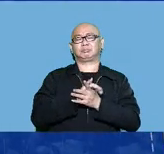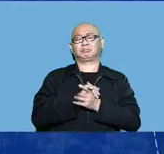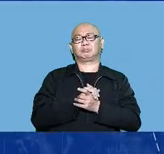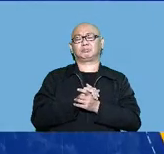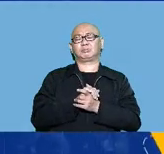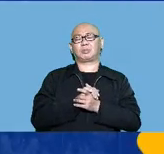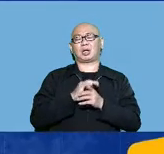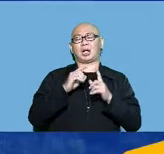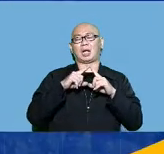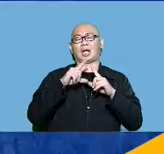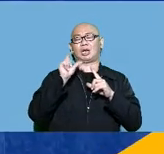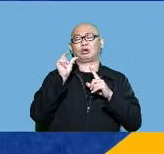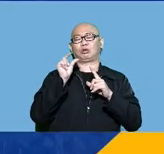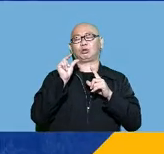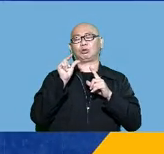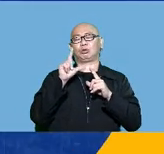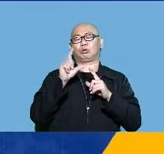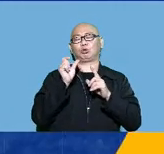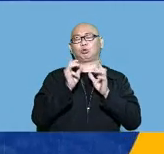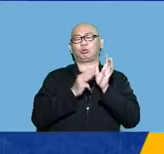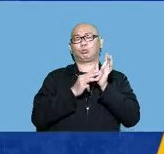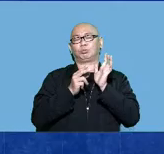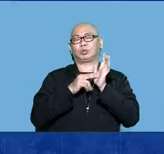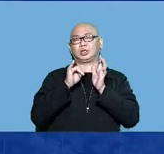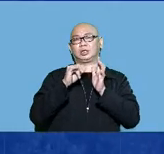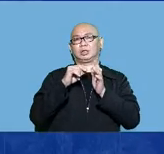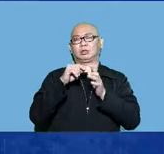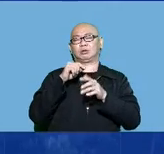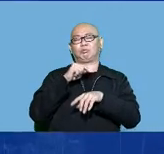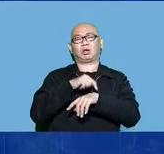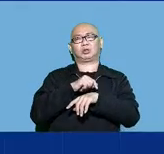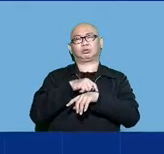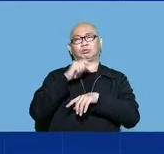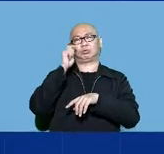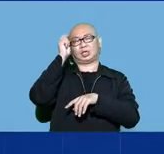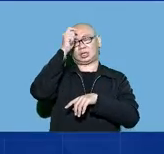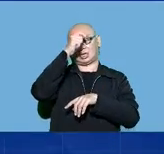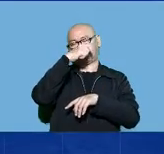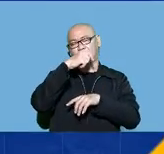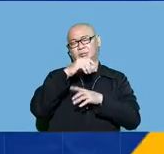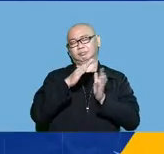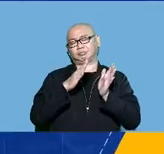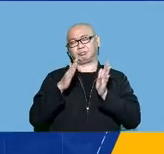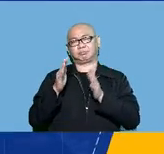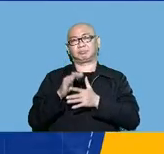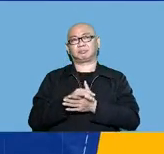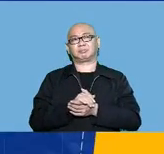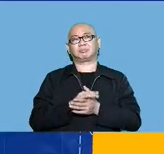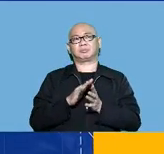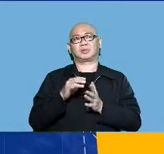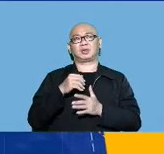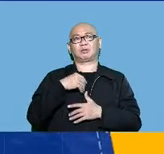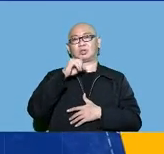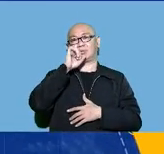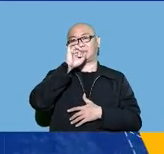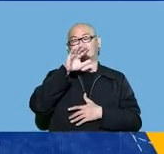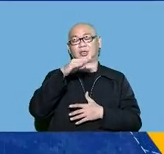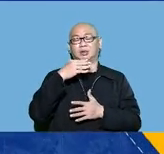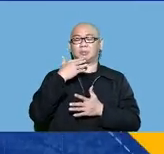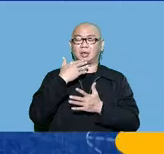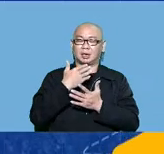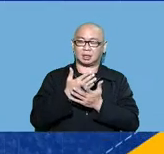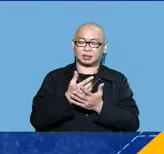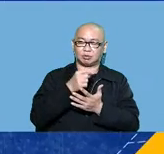alumni, satu alumni dengan saya waktu sarjana seperti itu. Kemudian saya ucapkan terima kasih